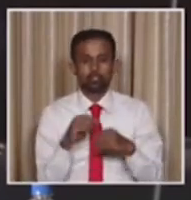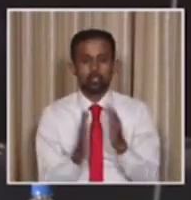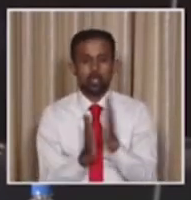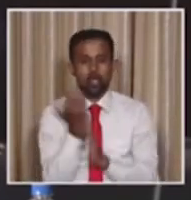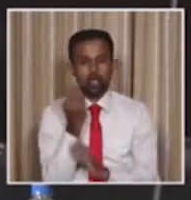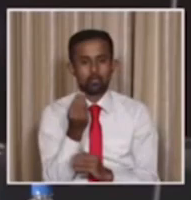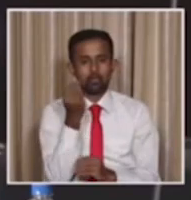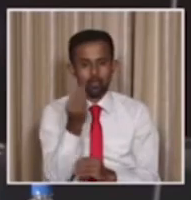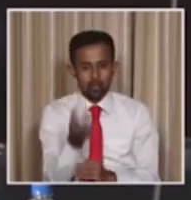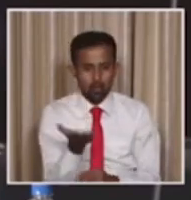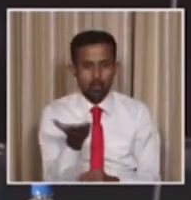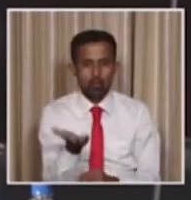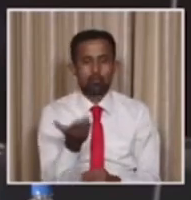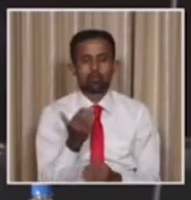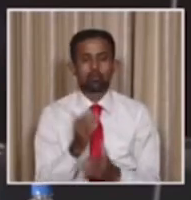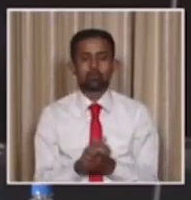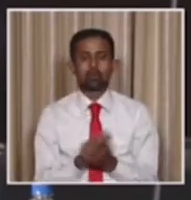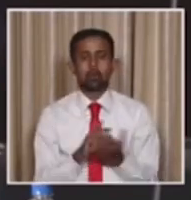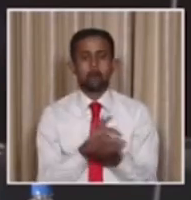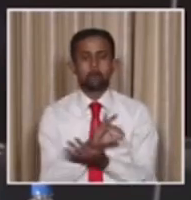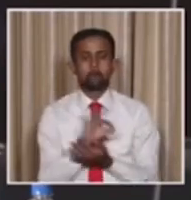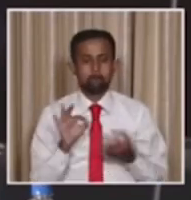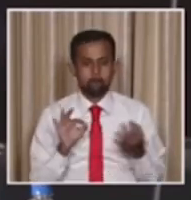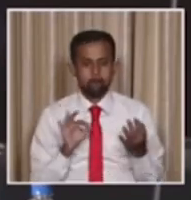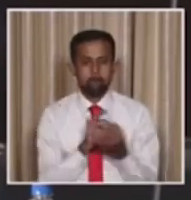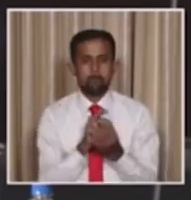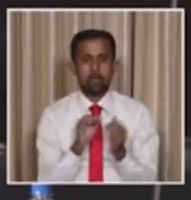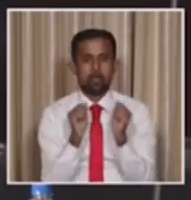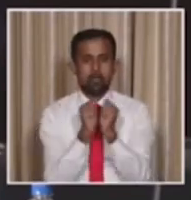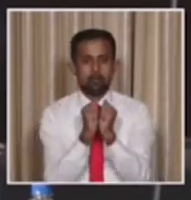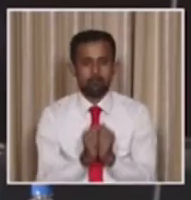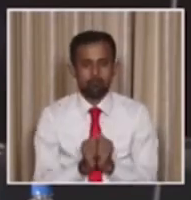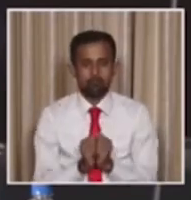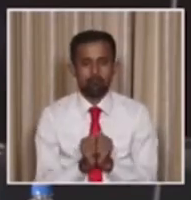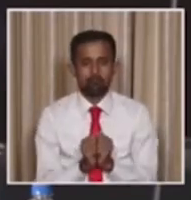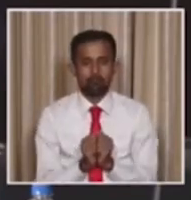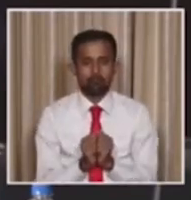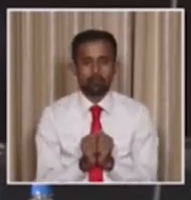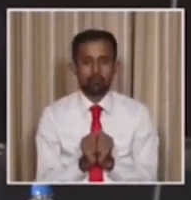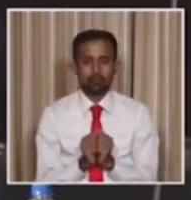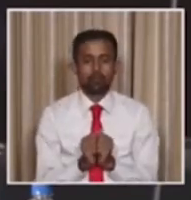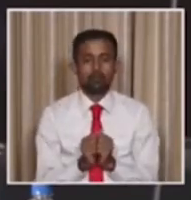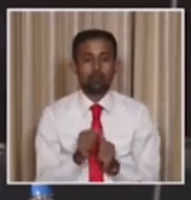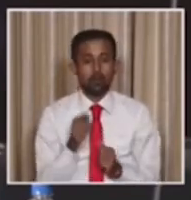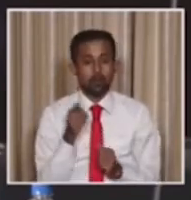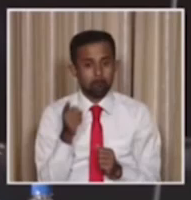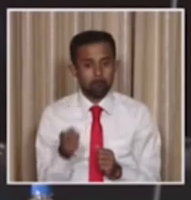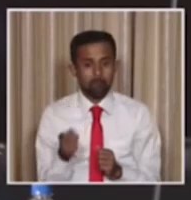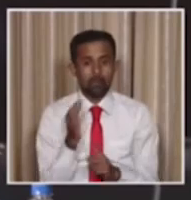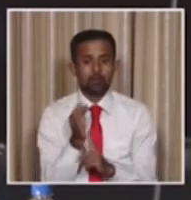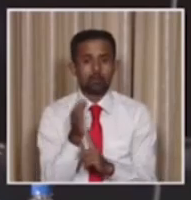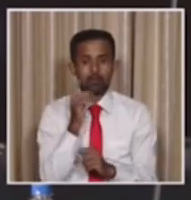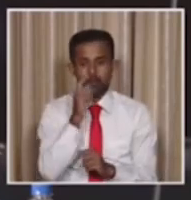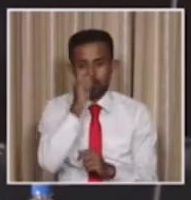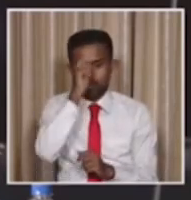ஒரு ஜனநாயகவாதி இந்த நாட்டில். ஆகவே அவர் இவ்வாறு செயல்படுவது எங்களுக்கு ஆச்சரியமாக